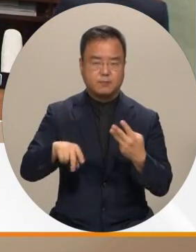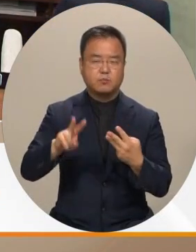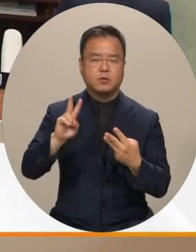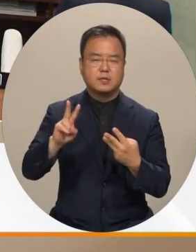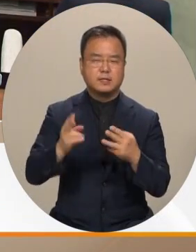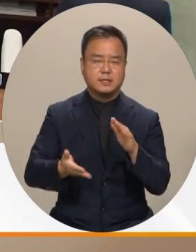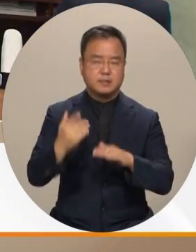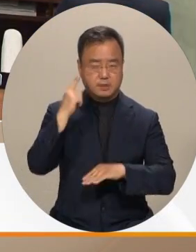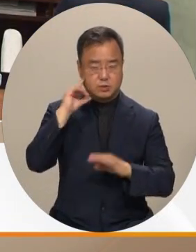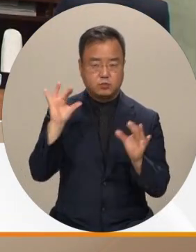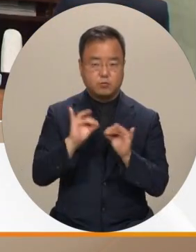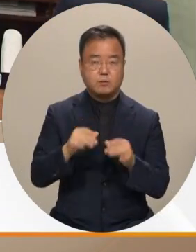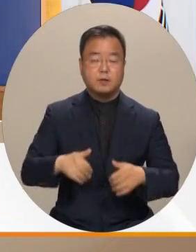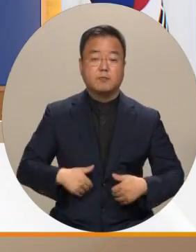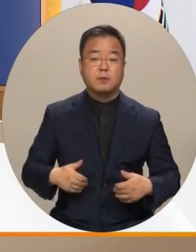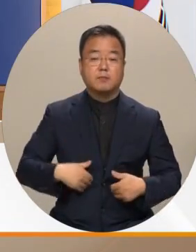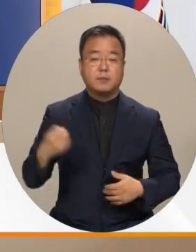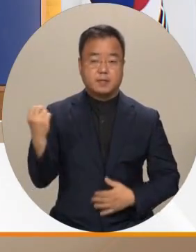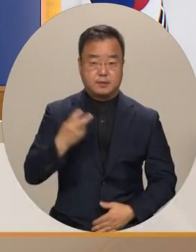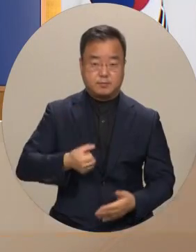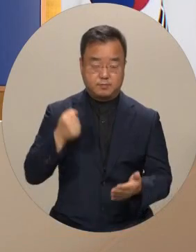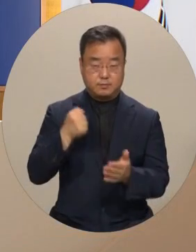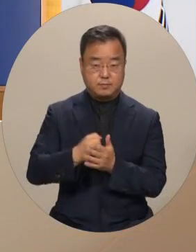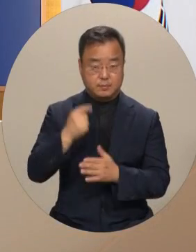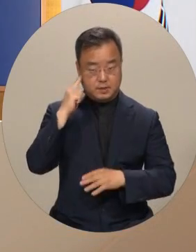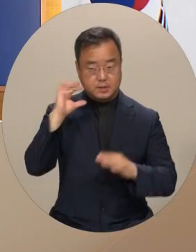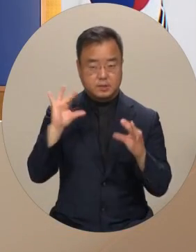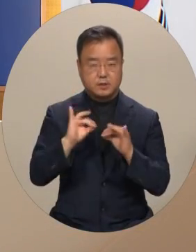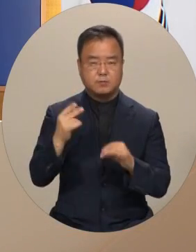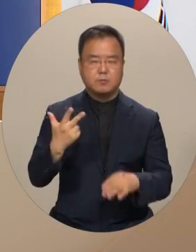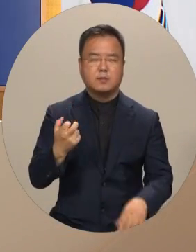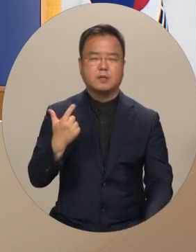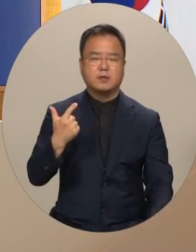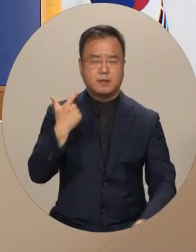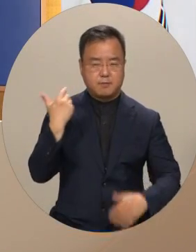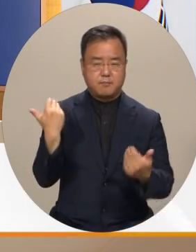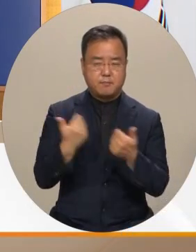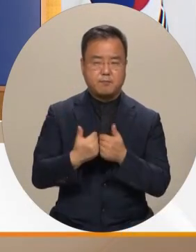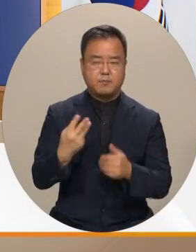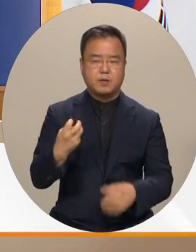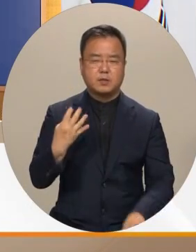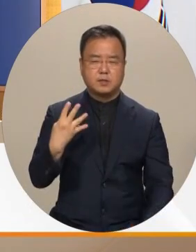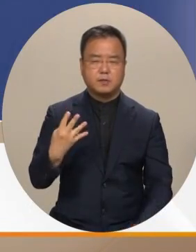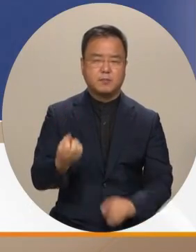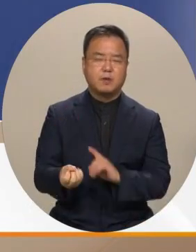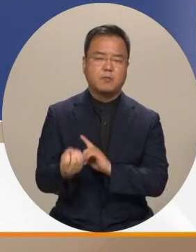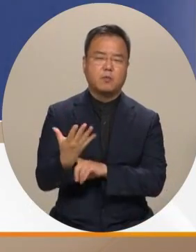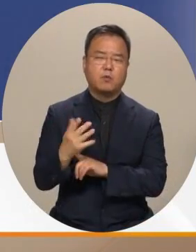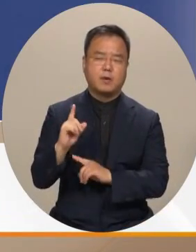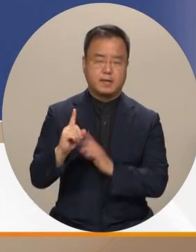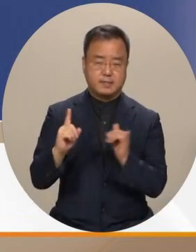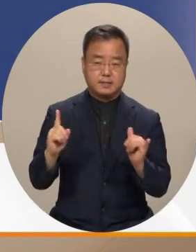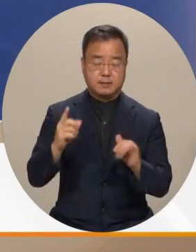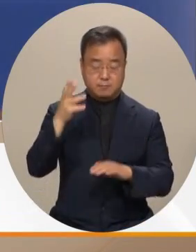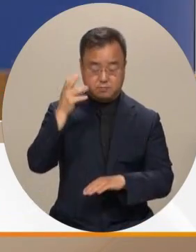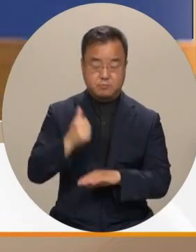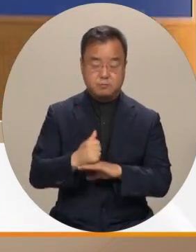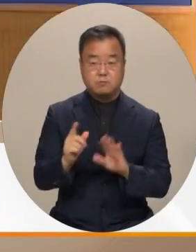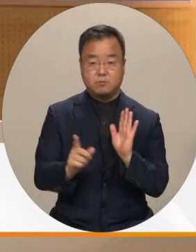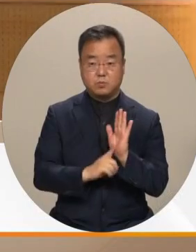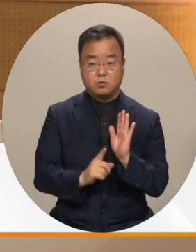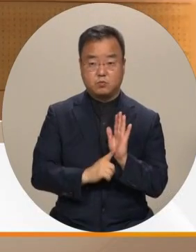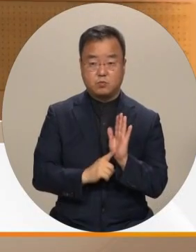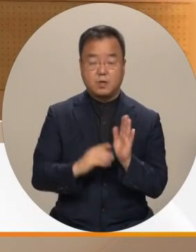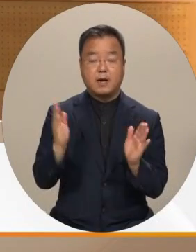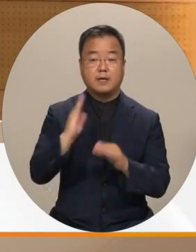합니다 이번 제 2결 그래는 찬성에 26명 반대에 34명 기권 한 명으로 투표 결과가 나오면서